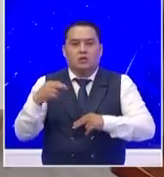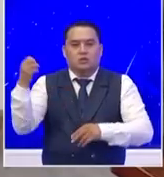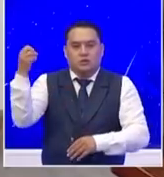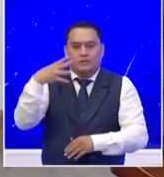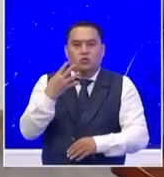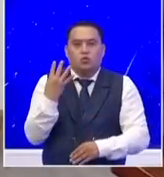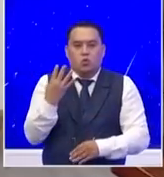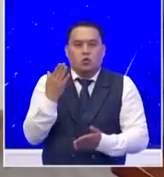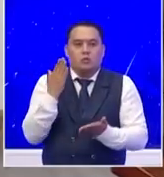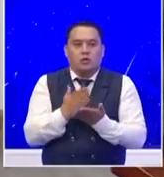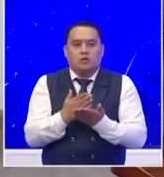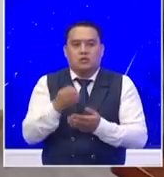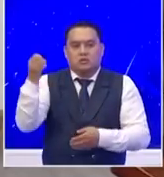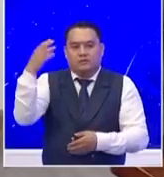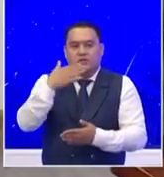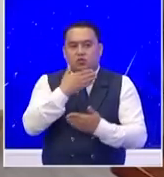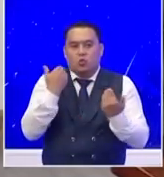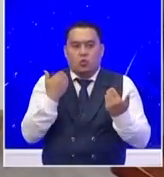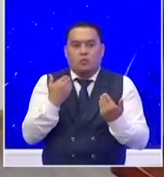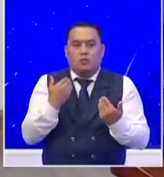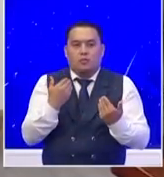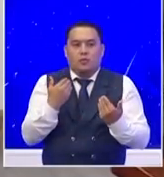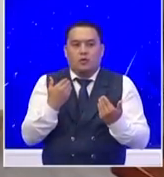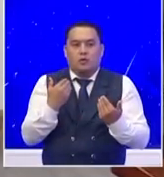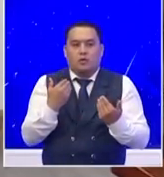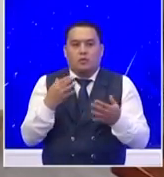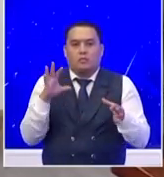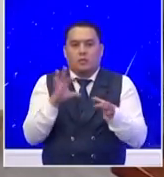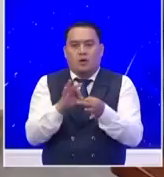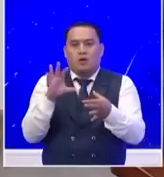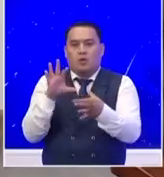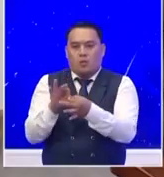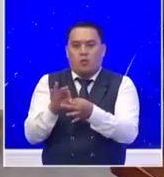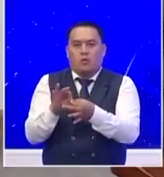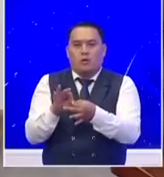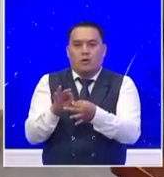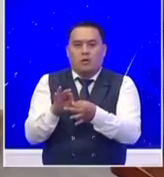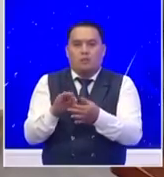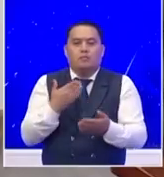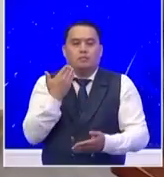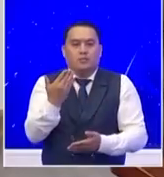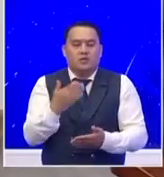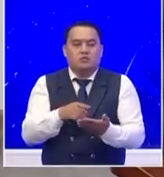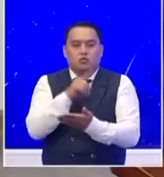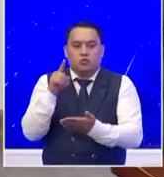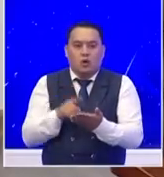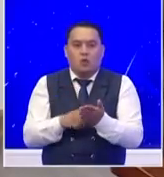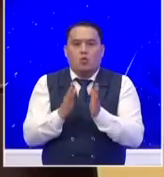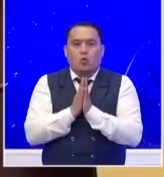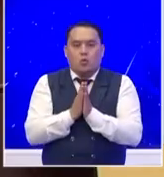4 көше бар да, свет жоқ. Біз әр қайсымыз бір үйді бірге үйге қосып алған. Енді біздің сұрағымыз сіздің соған кішкене көмегіңіз